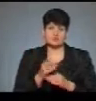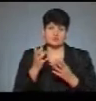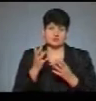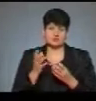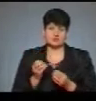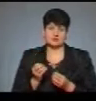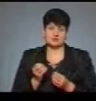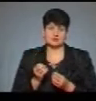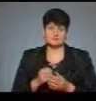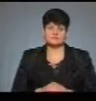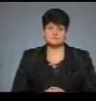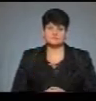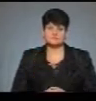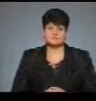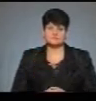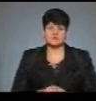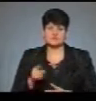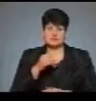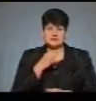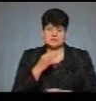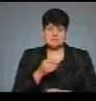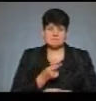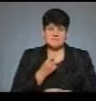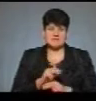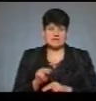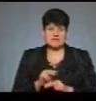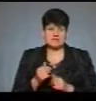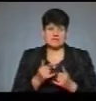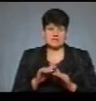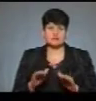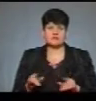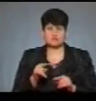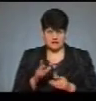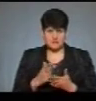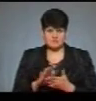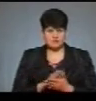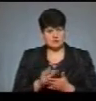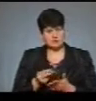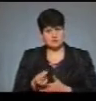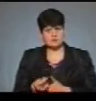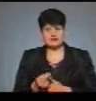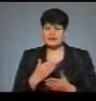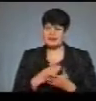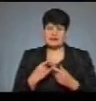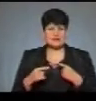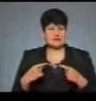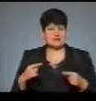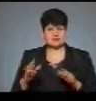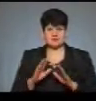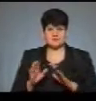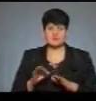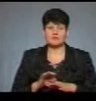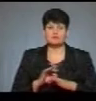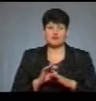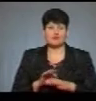прилетить з Фінляндії. Ви сказали про майстер-класи, які є для дітей. Вони є безкоштовними чи платними? Є різні майстер-класи. Ми їх